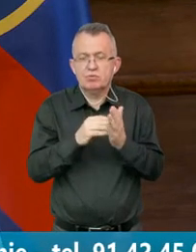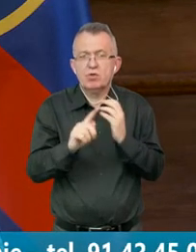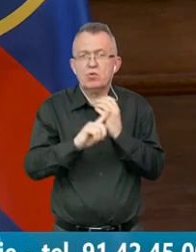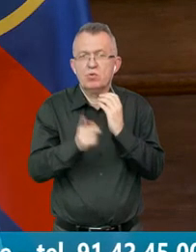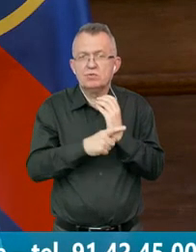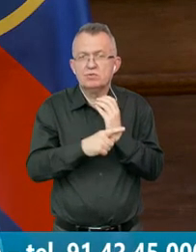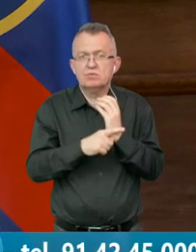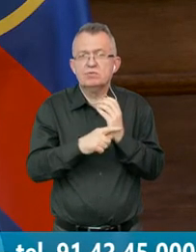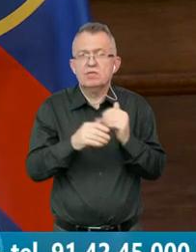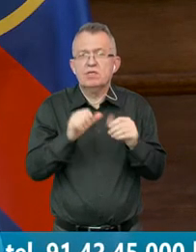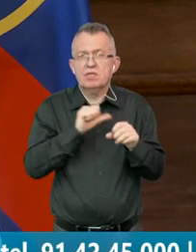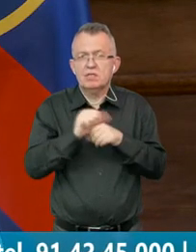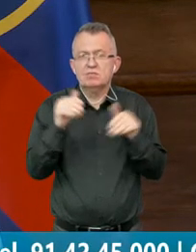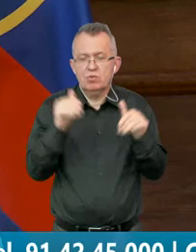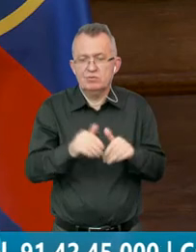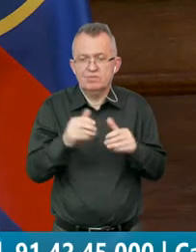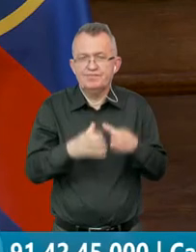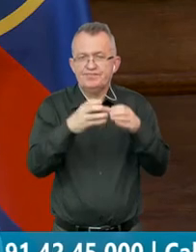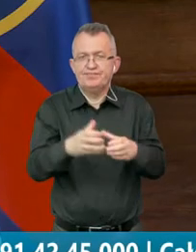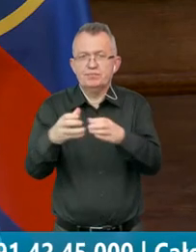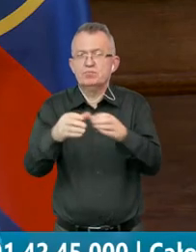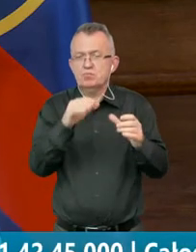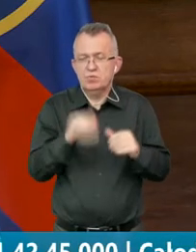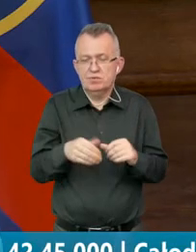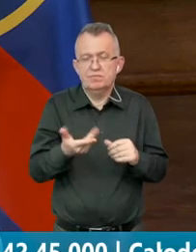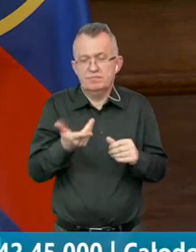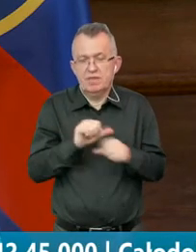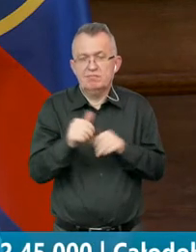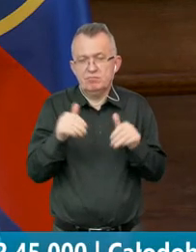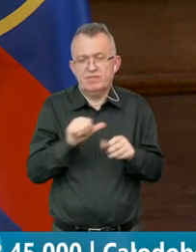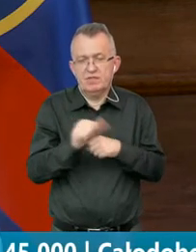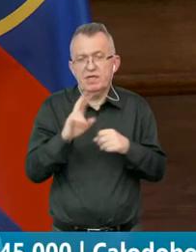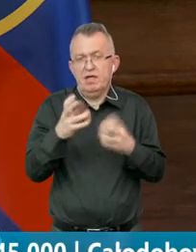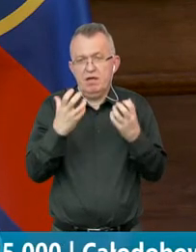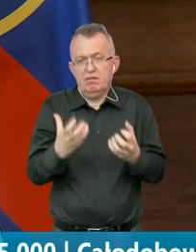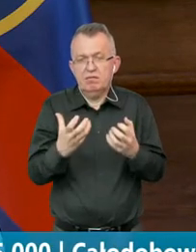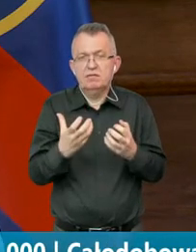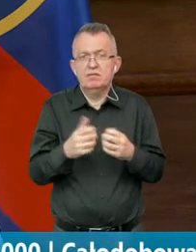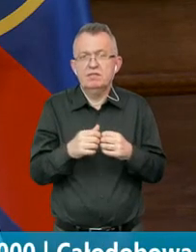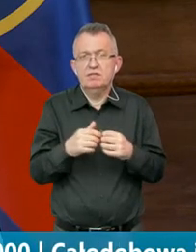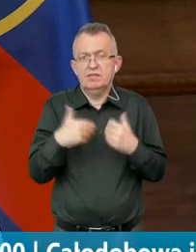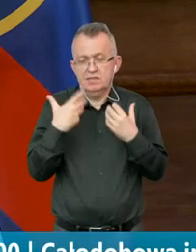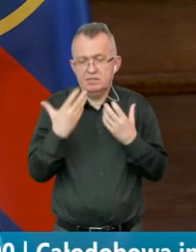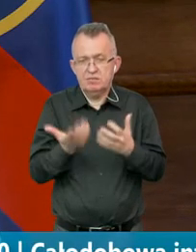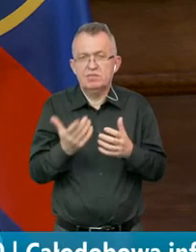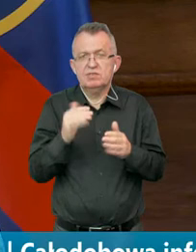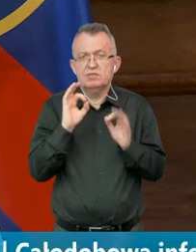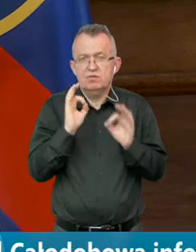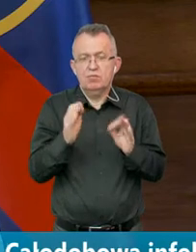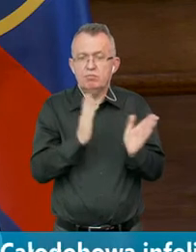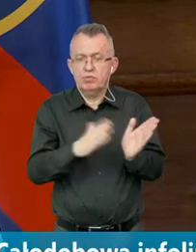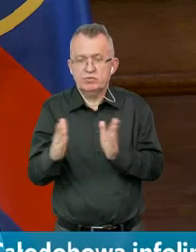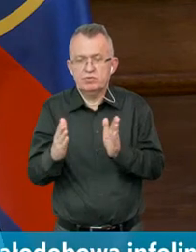Takie możliwości dostawienia oczywiście istnieją i chętnie w celu zachowania właściwego